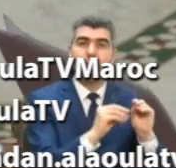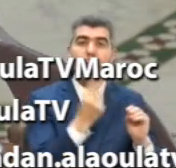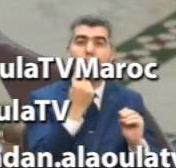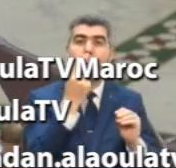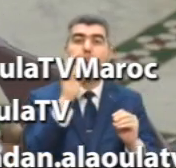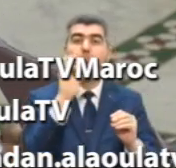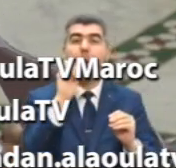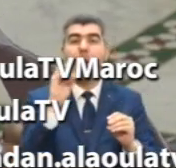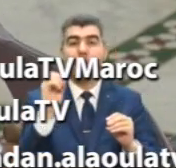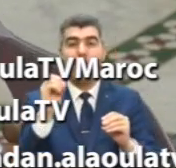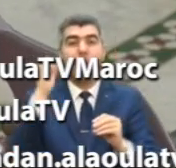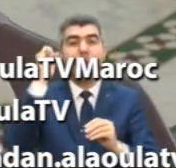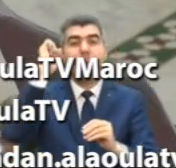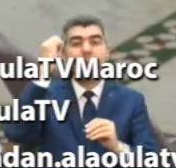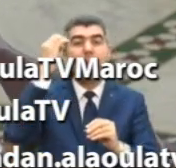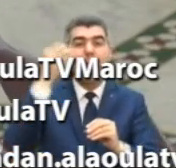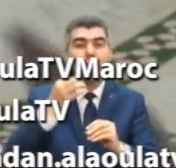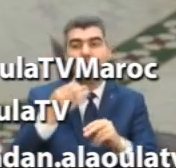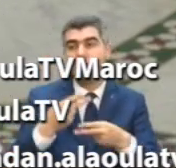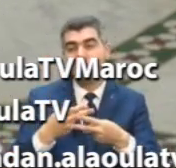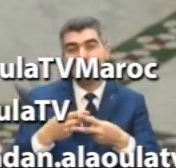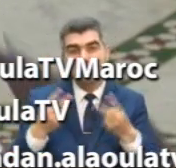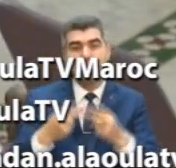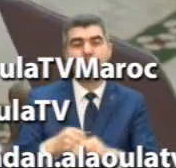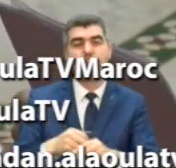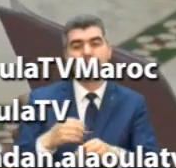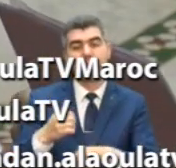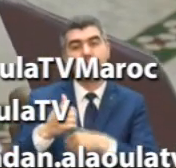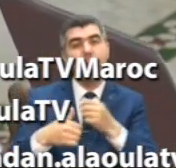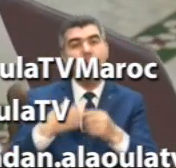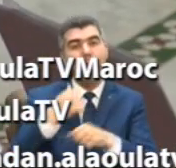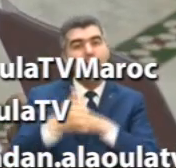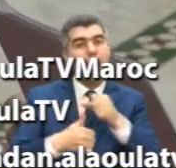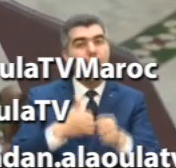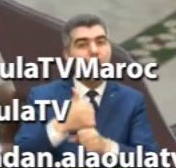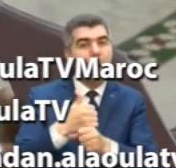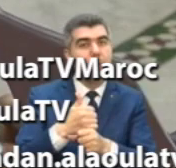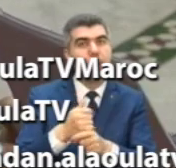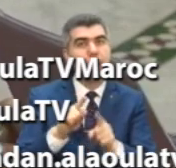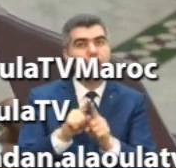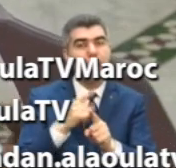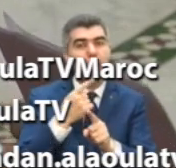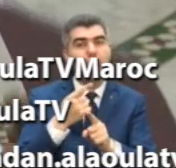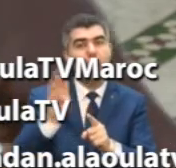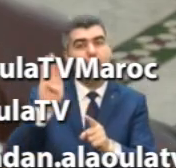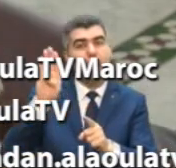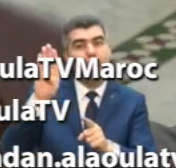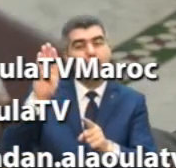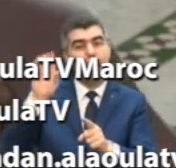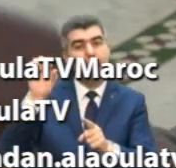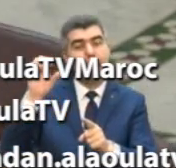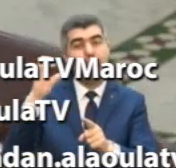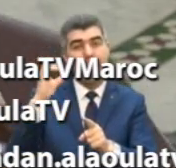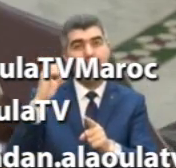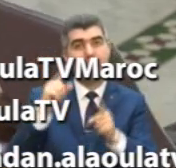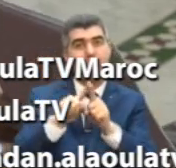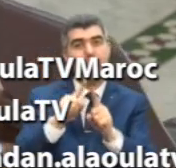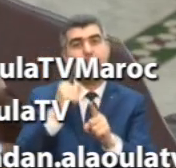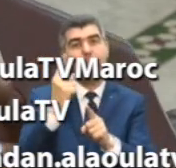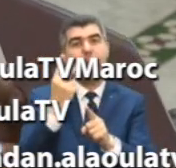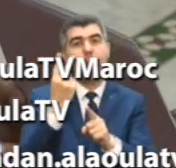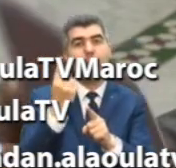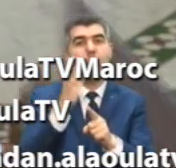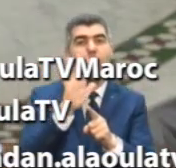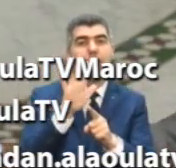مؤسسة للتكوين المهني. كما تضاعف خلال هذه السنة عدد المترشحين في البكالوريا، كنا تقريبا في